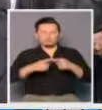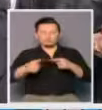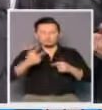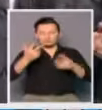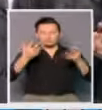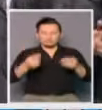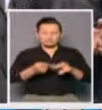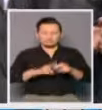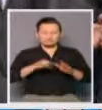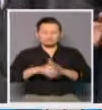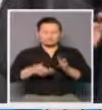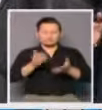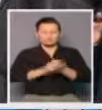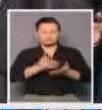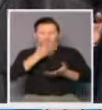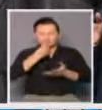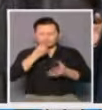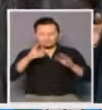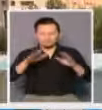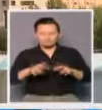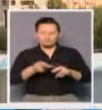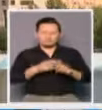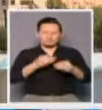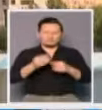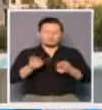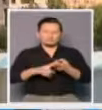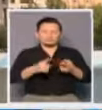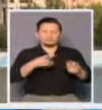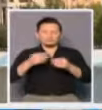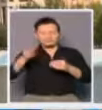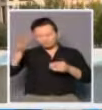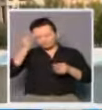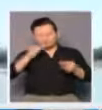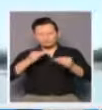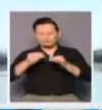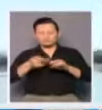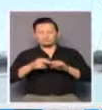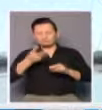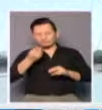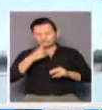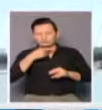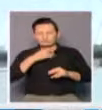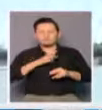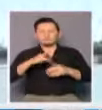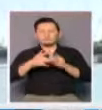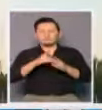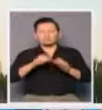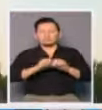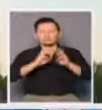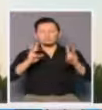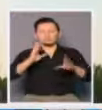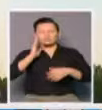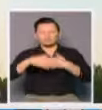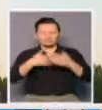3 дней без устали знакомились со столицей, обменивались друг с другом мнениями и еще раз убедились в том, что у страны светлое